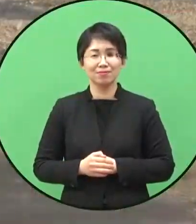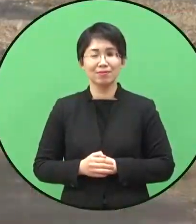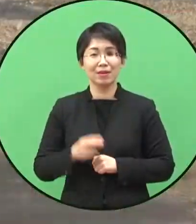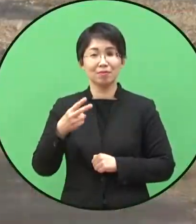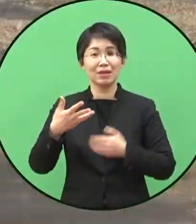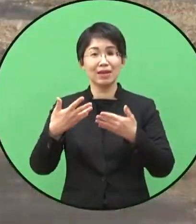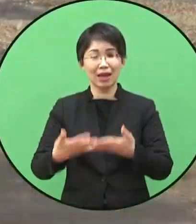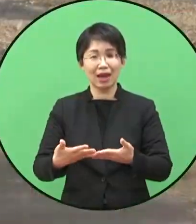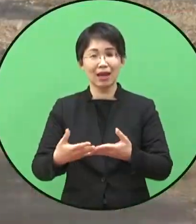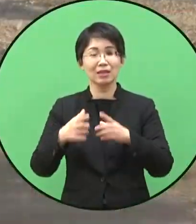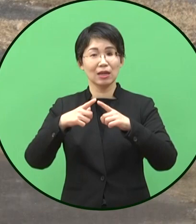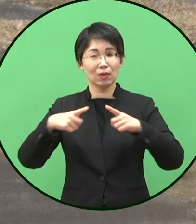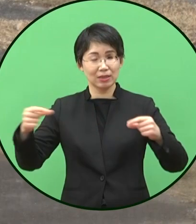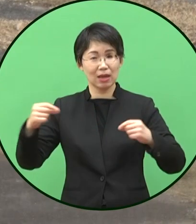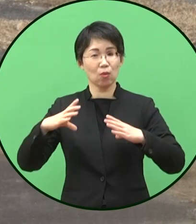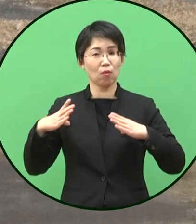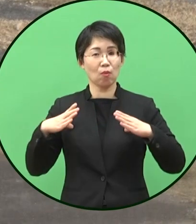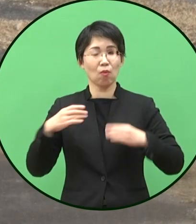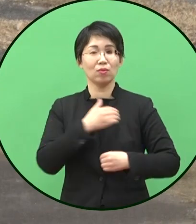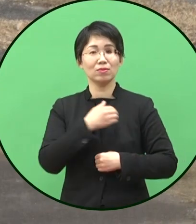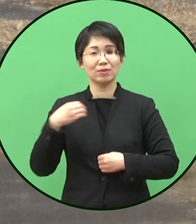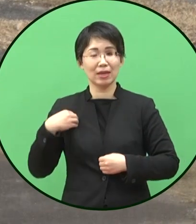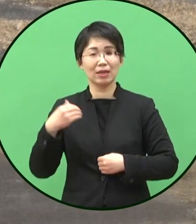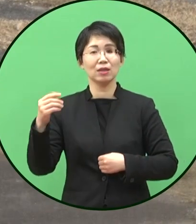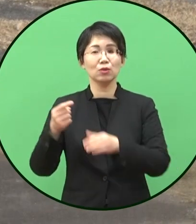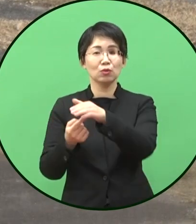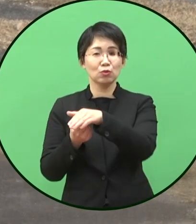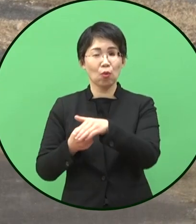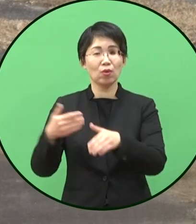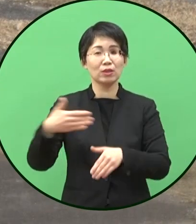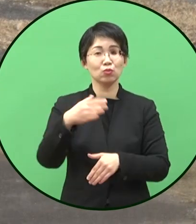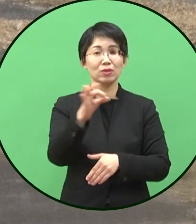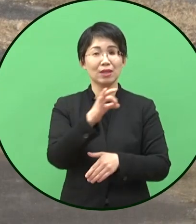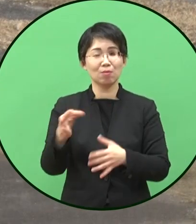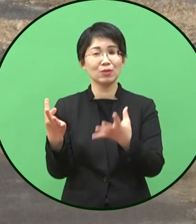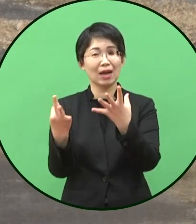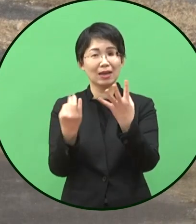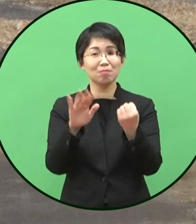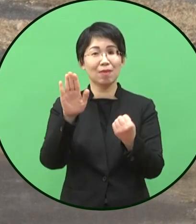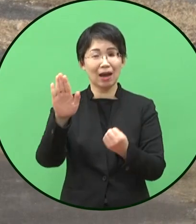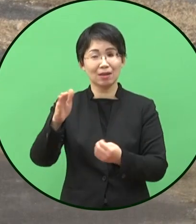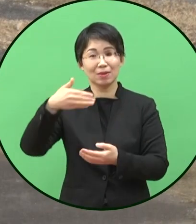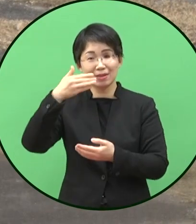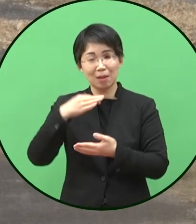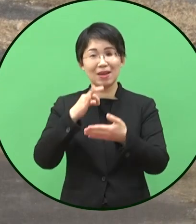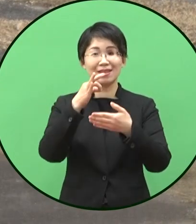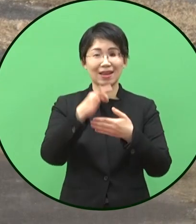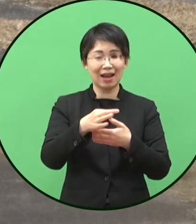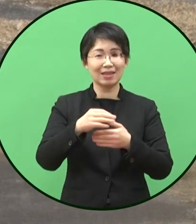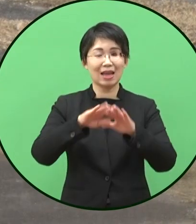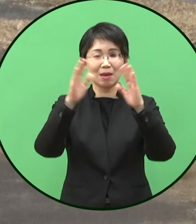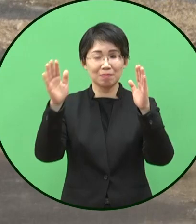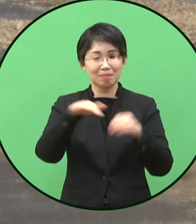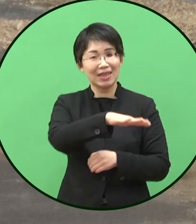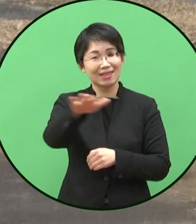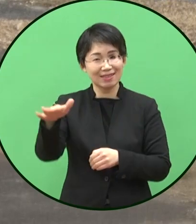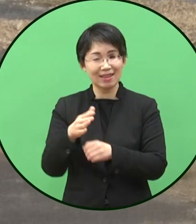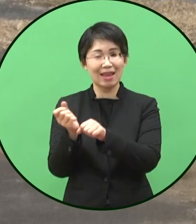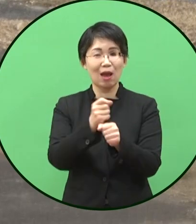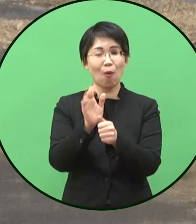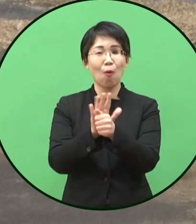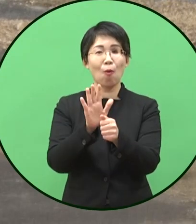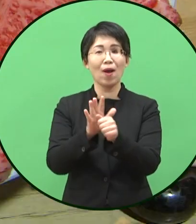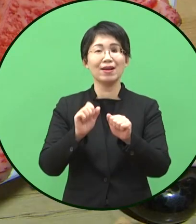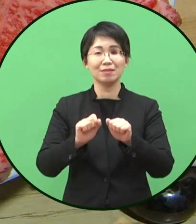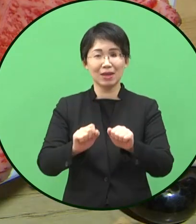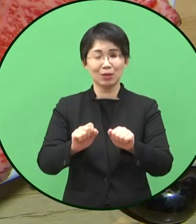三重には全国に誇る農林水産物がいっぱいあります。食べて買ってみんなで応援しましょう。